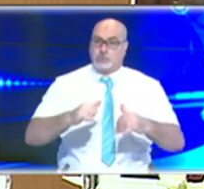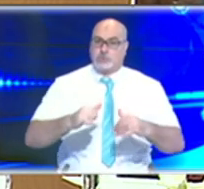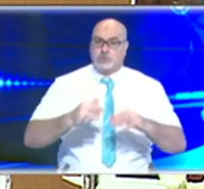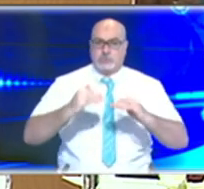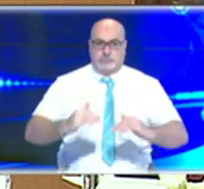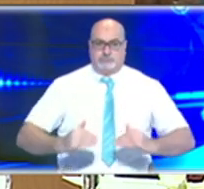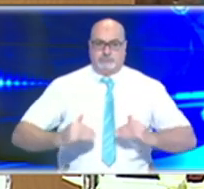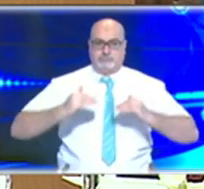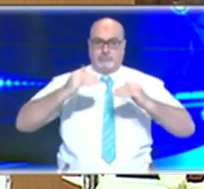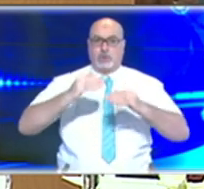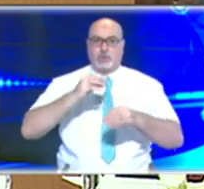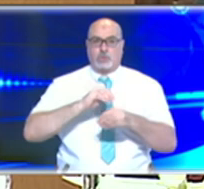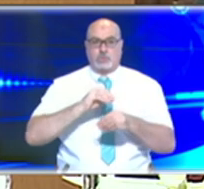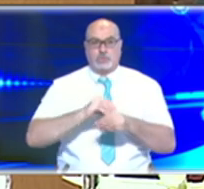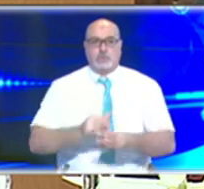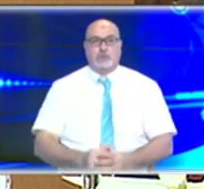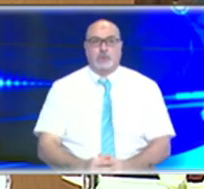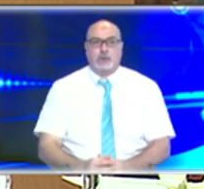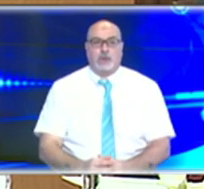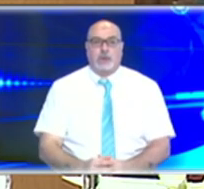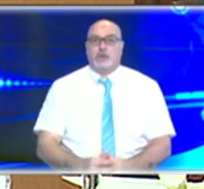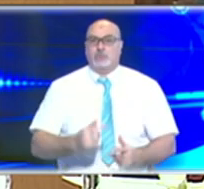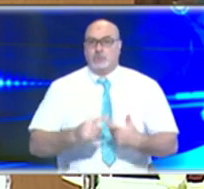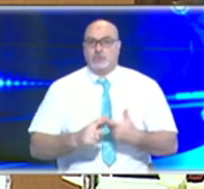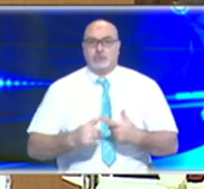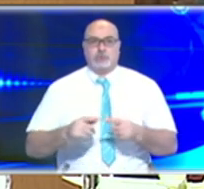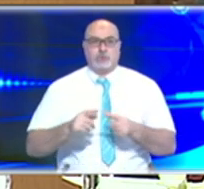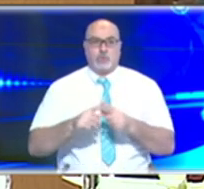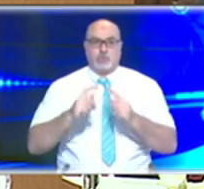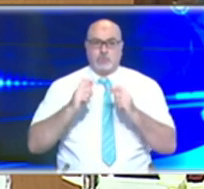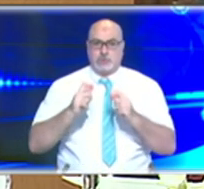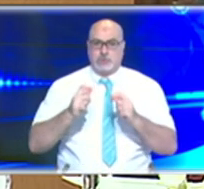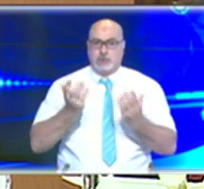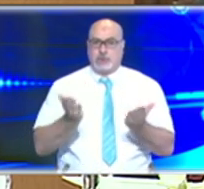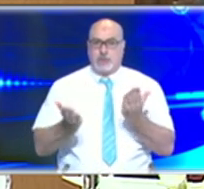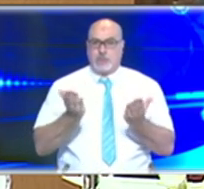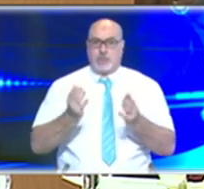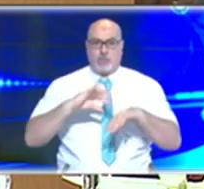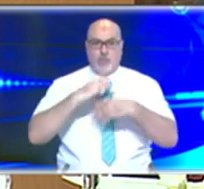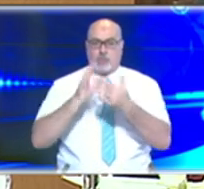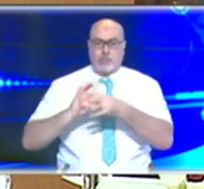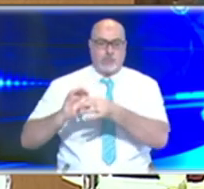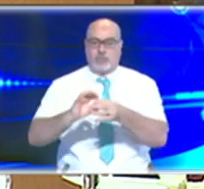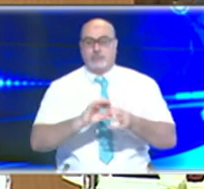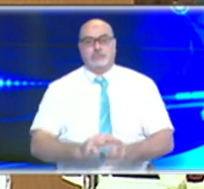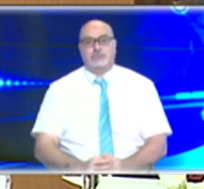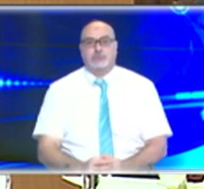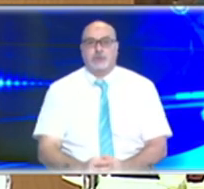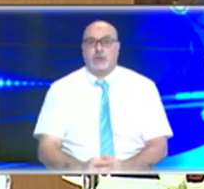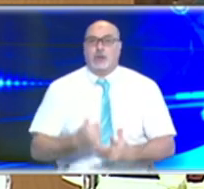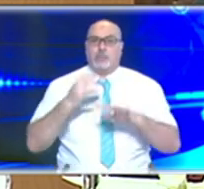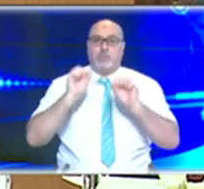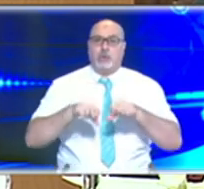للنهوض بالاقتصاد وبنسق سياسي متوازن وجامع. يمكن